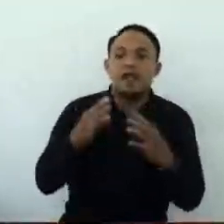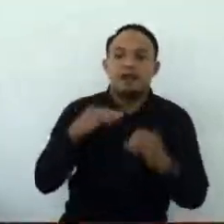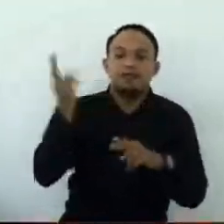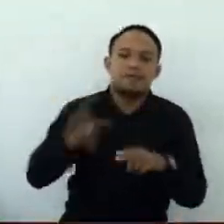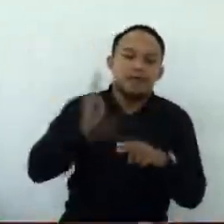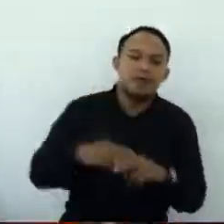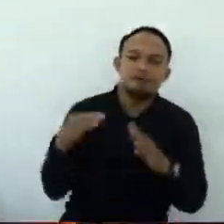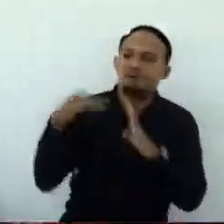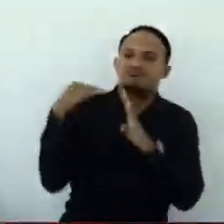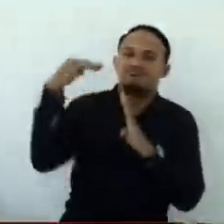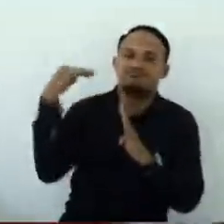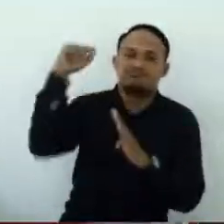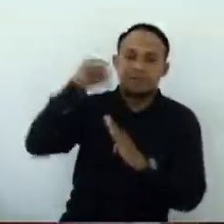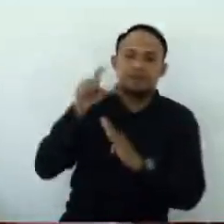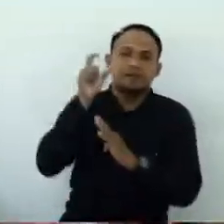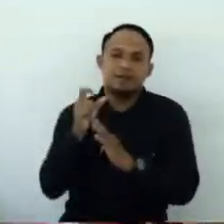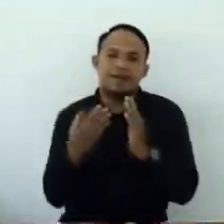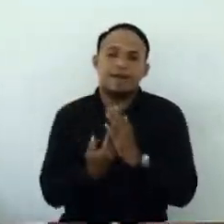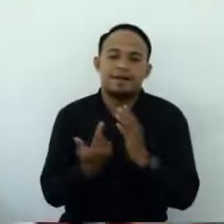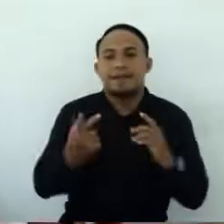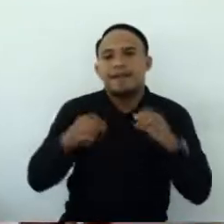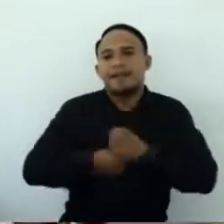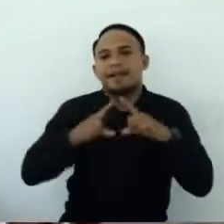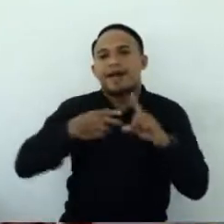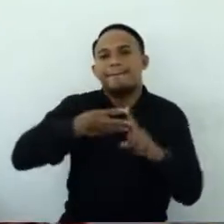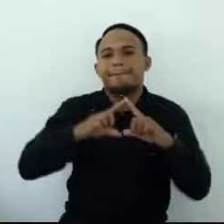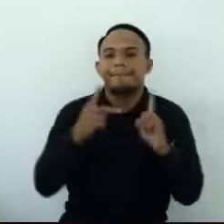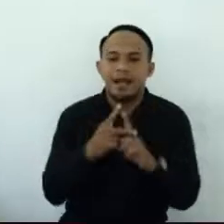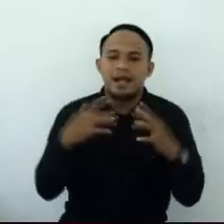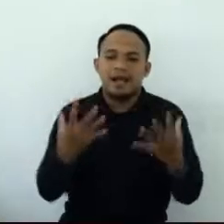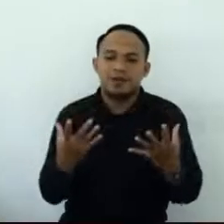dryer atau alat pengering gabah